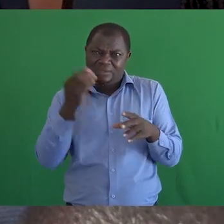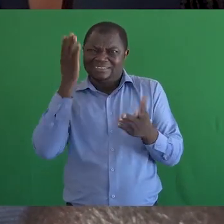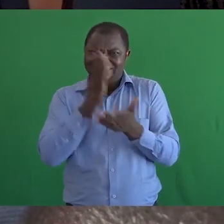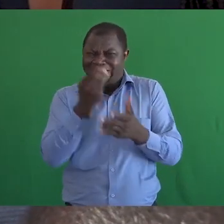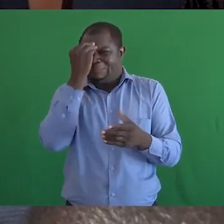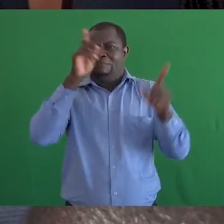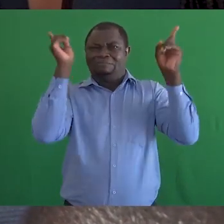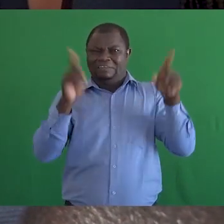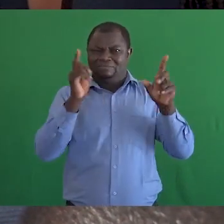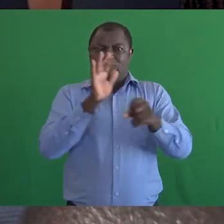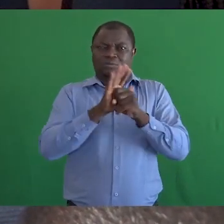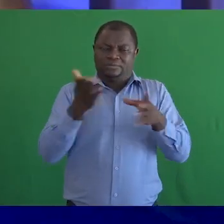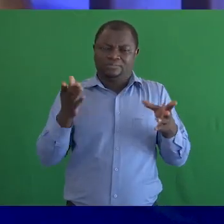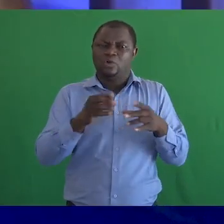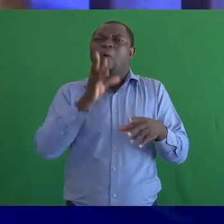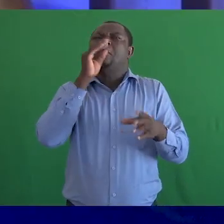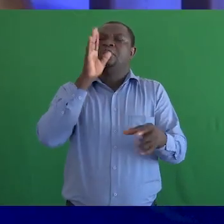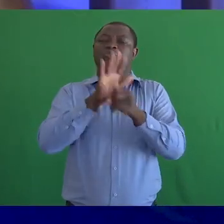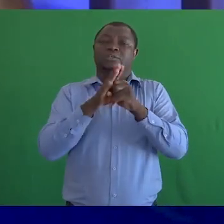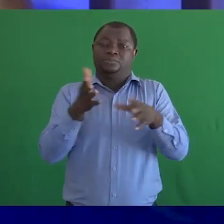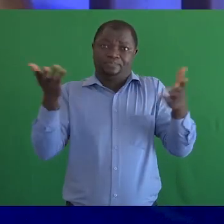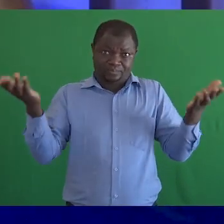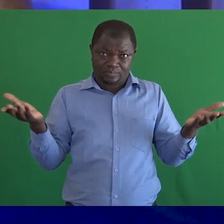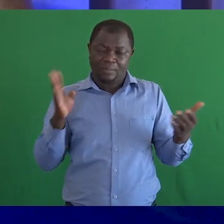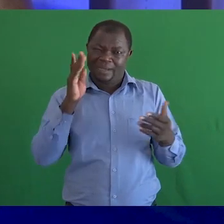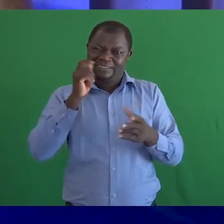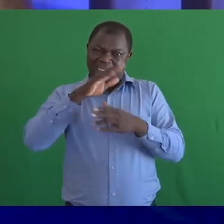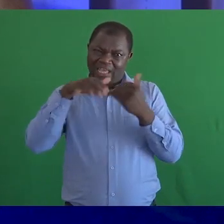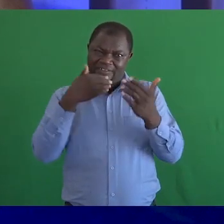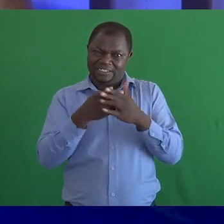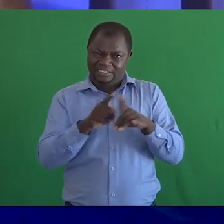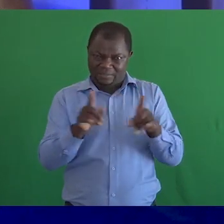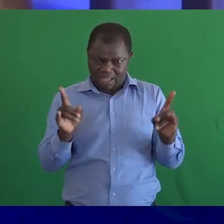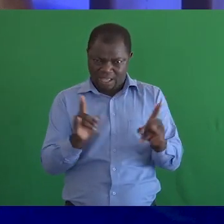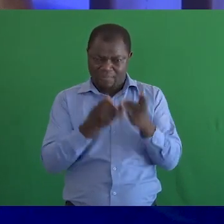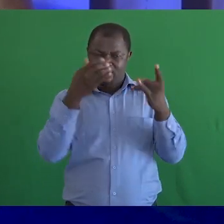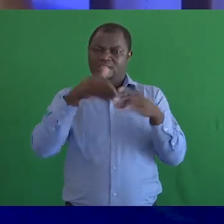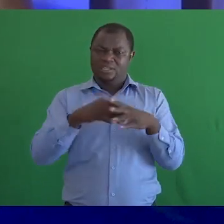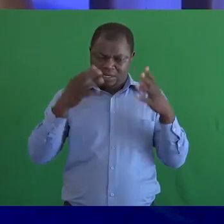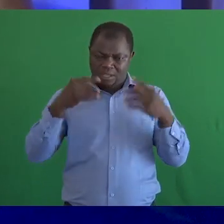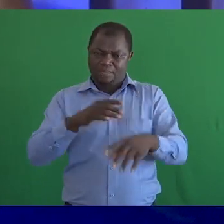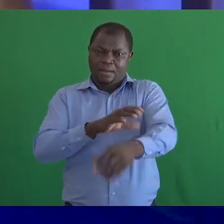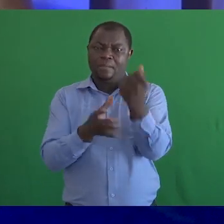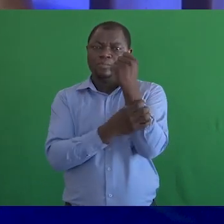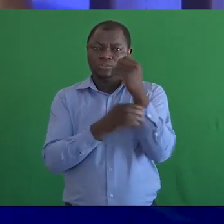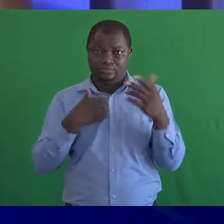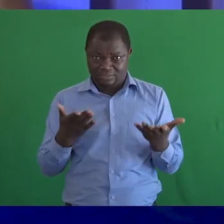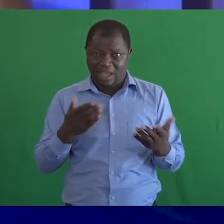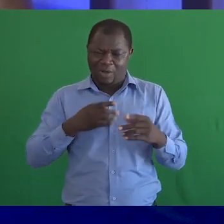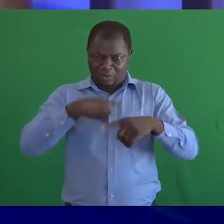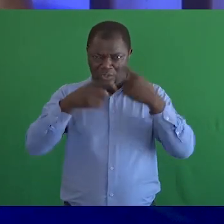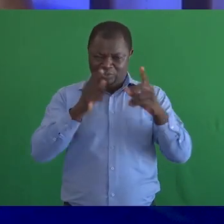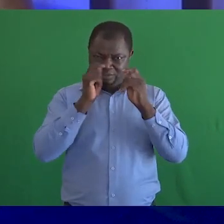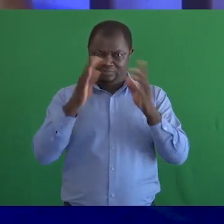kaenda kumberi pamwe kakudini asi zvese izvozvo hanzi zvinobata kana kunyange nemabhonzo edu kunyange nezvimwe zvakadai ngatirambe